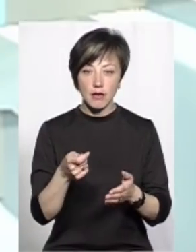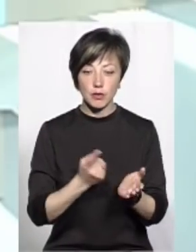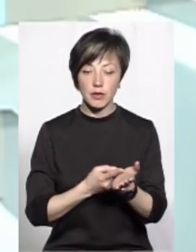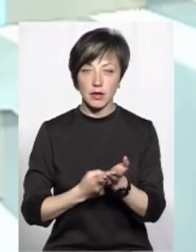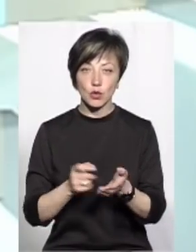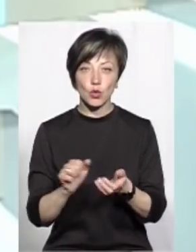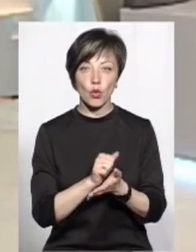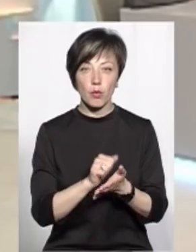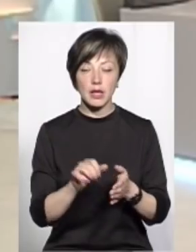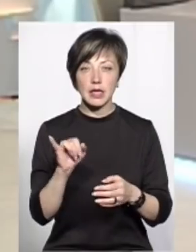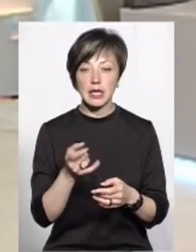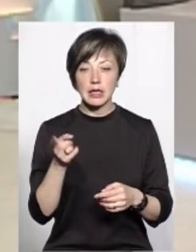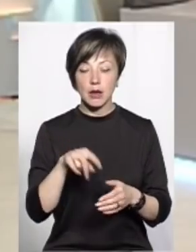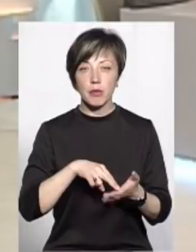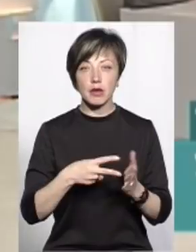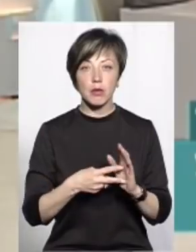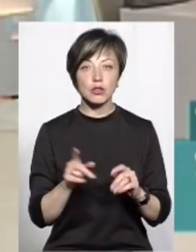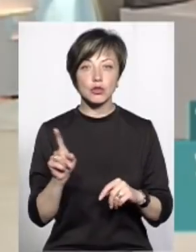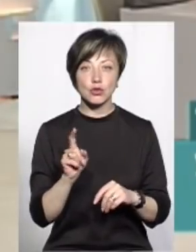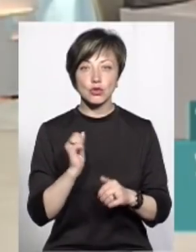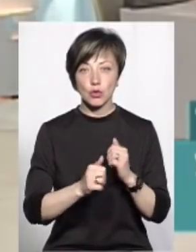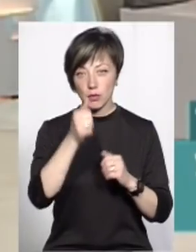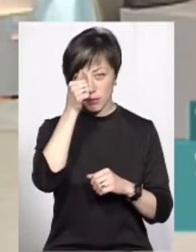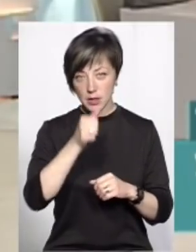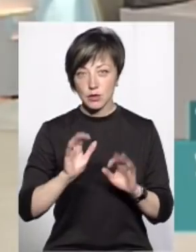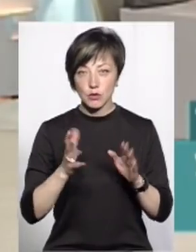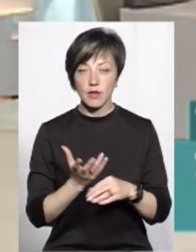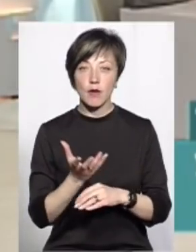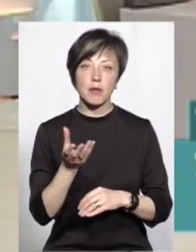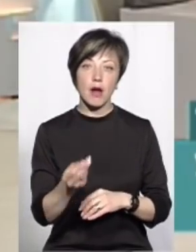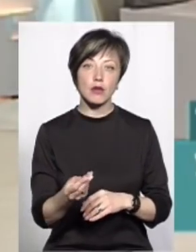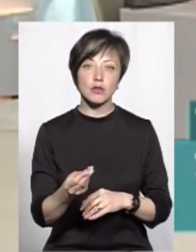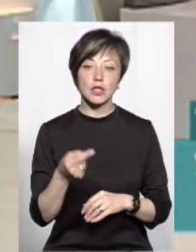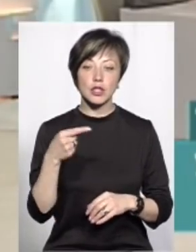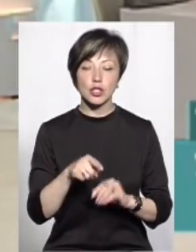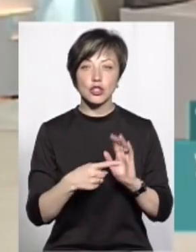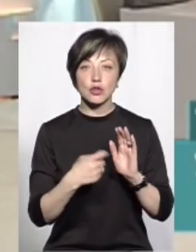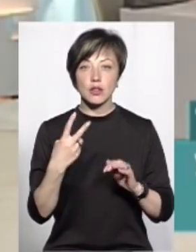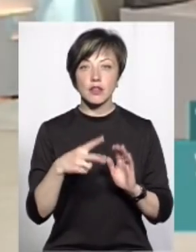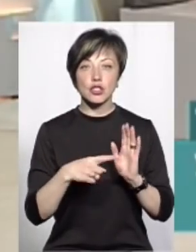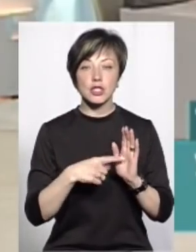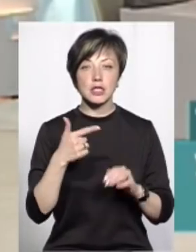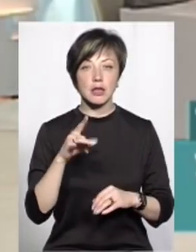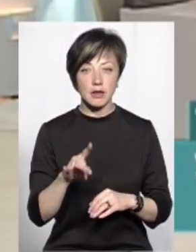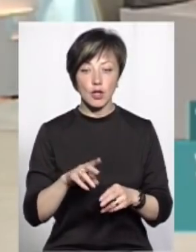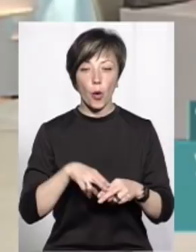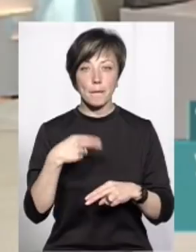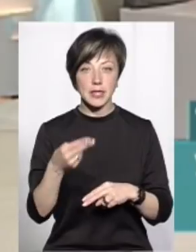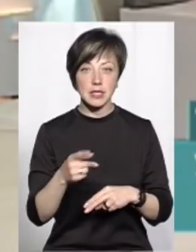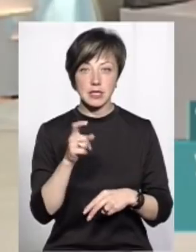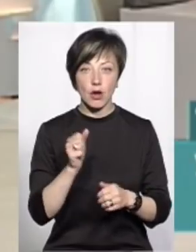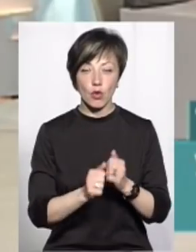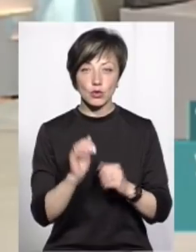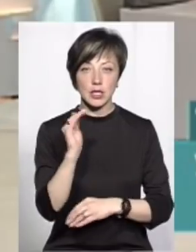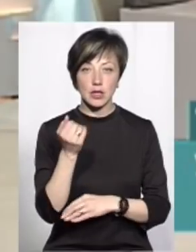підтверджуючі матеріали. І там передбачено, що щомісячно буде виплачуватись 1626 гривень як компенсація за